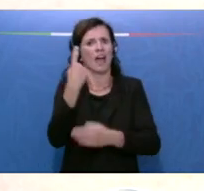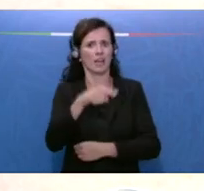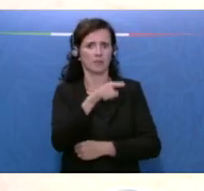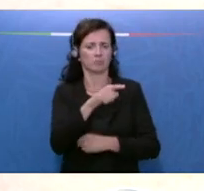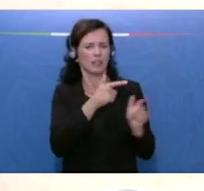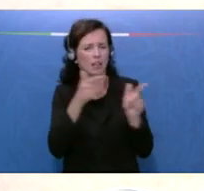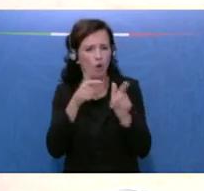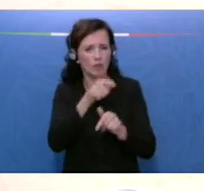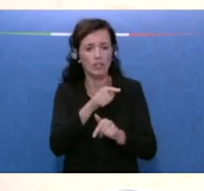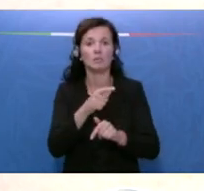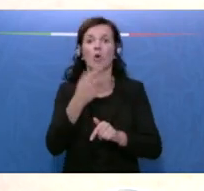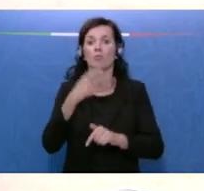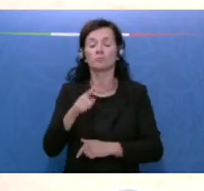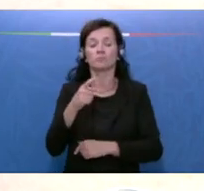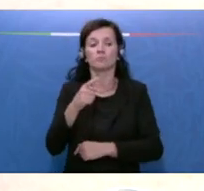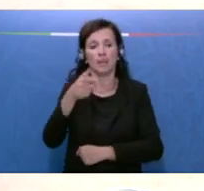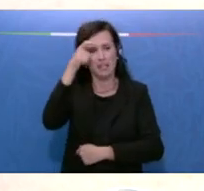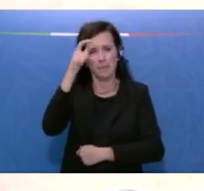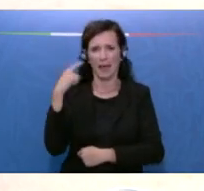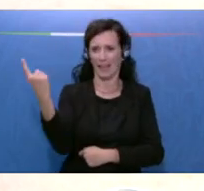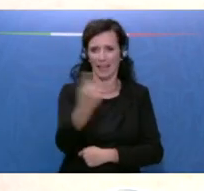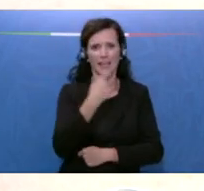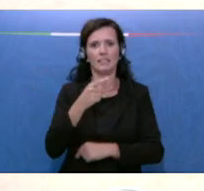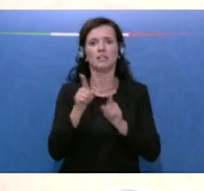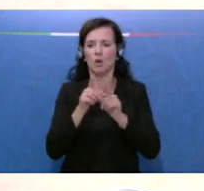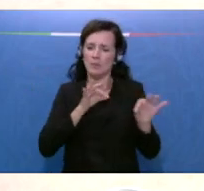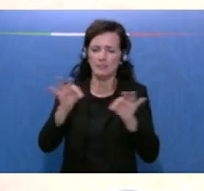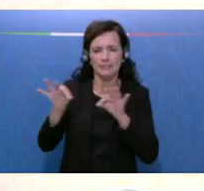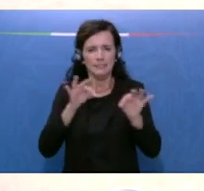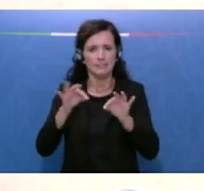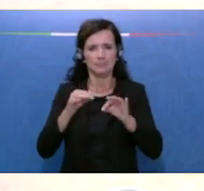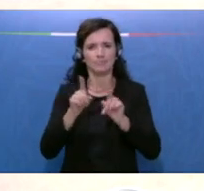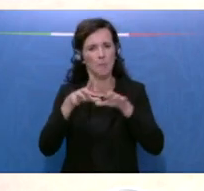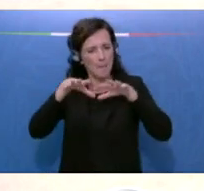coordinare la propria l'appropriazione contro il terrorismo